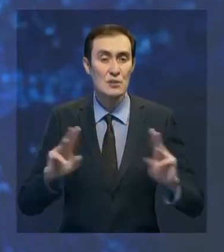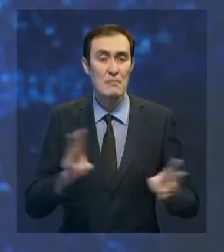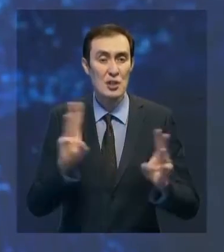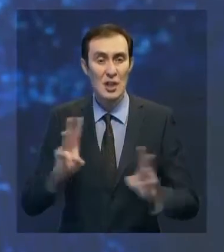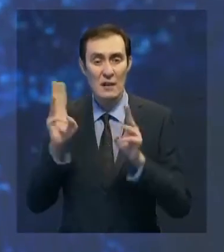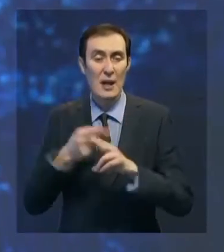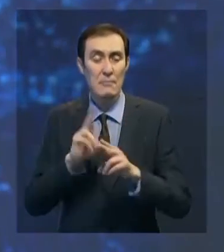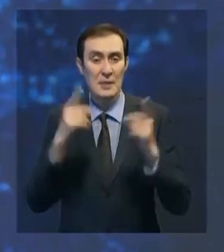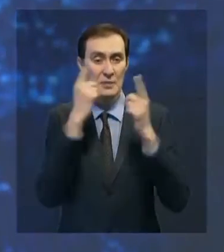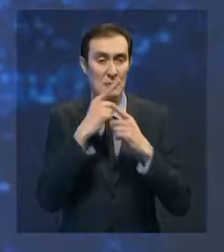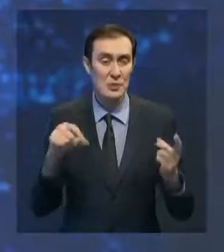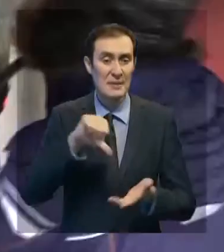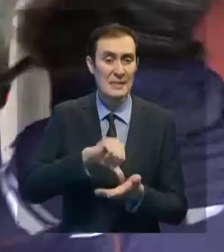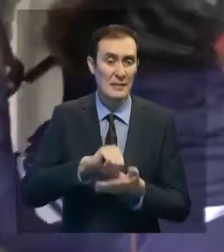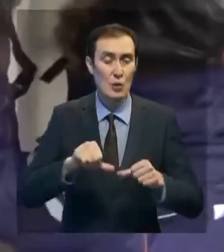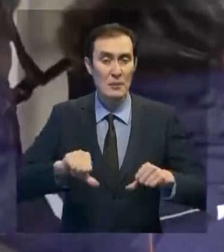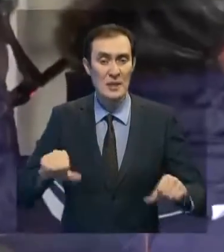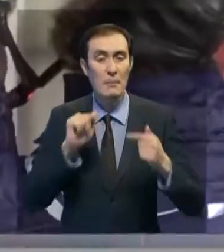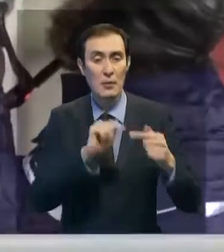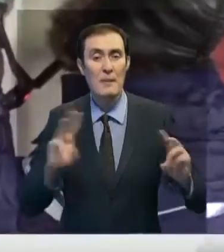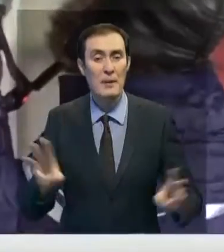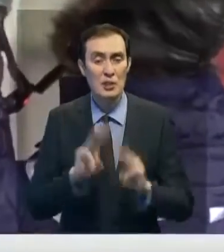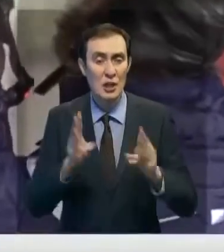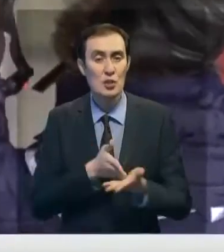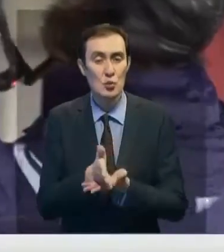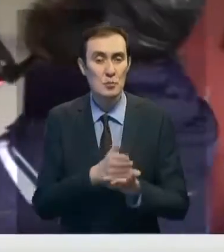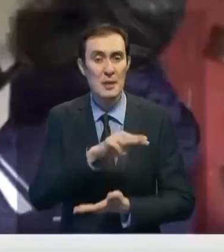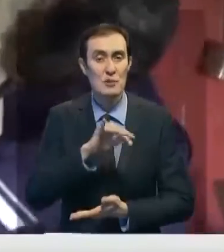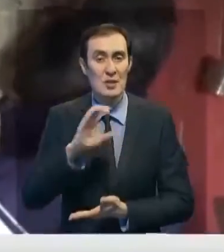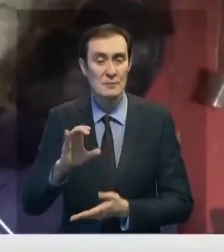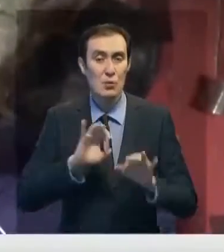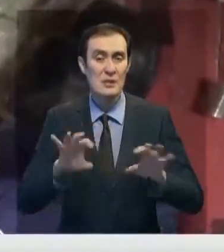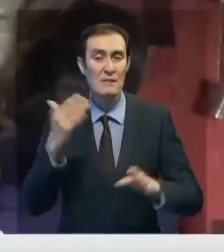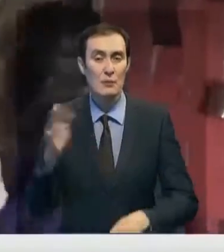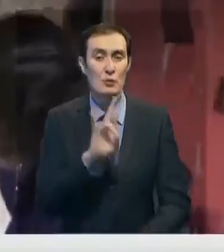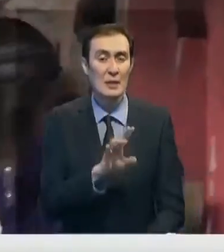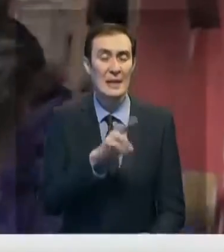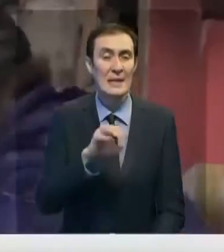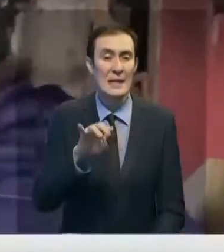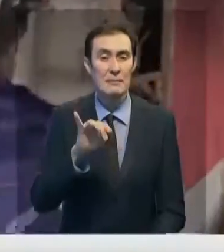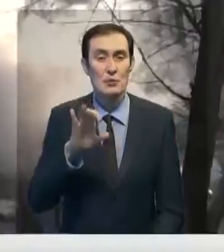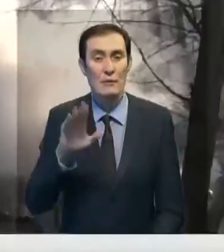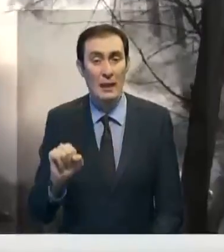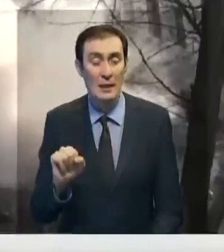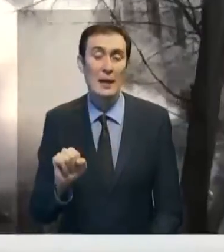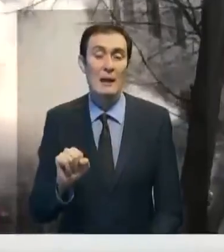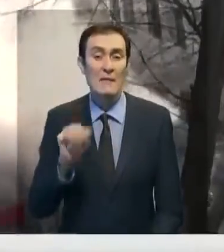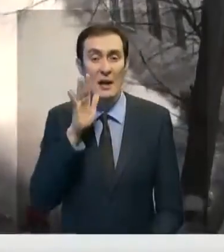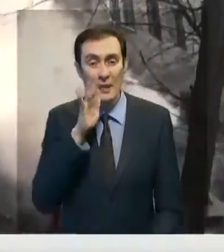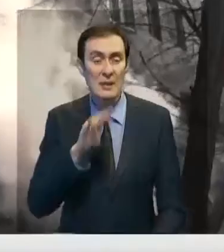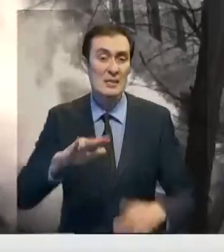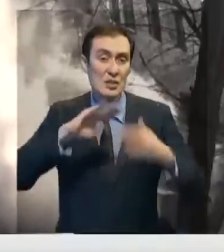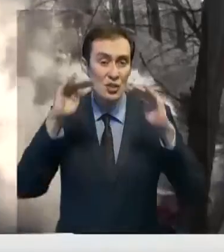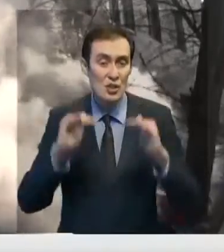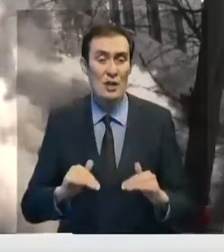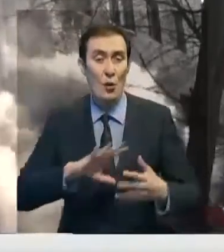пожаров. Об этом сегодня сообщил председатель комитета противопожарной службы МЧС. По словам Нурбулата Дербисова, при